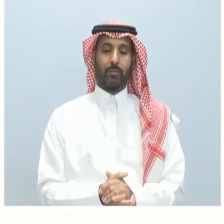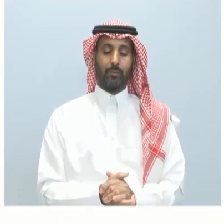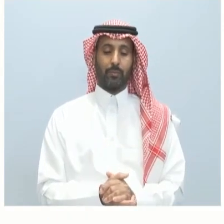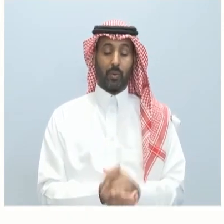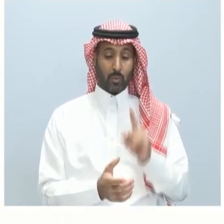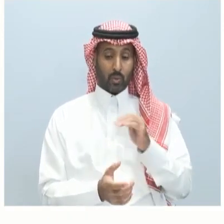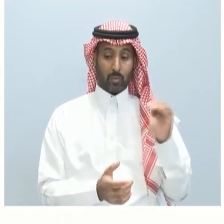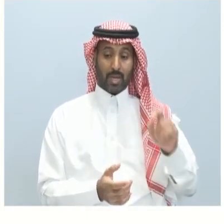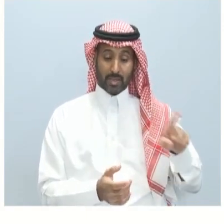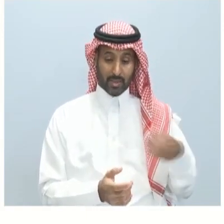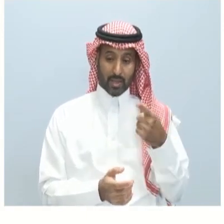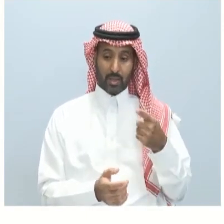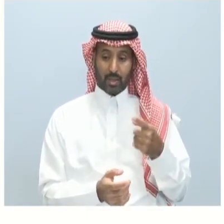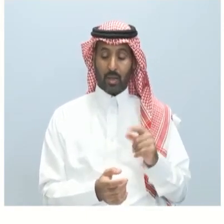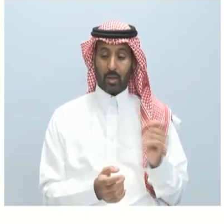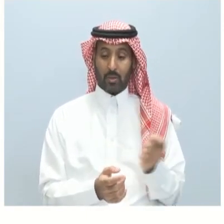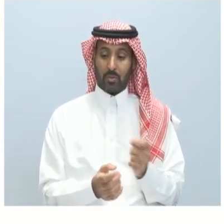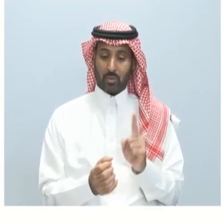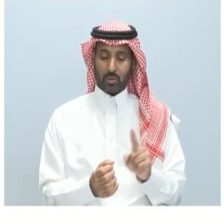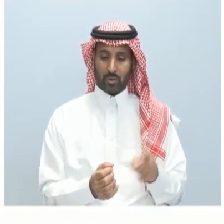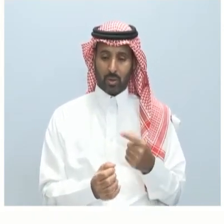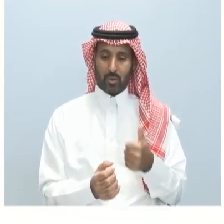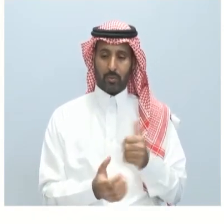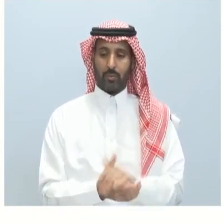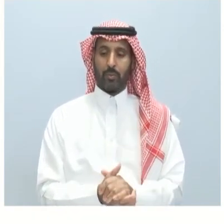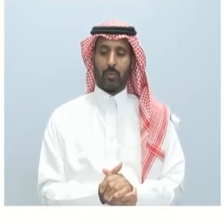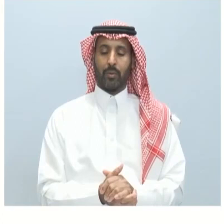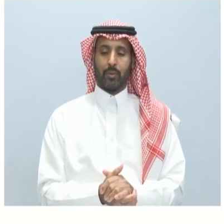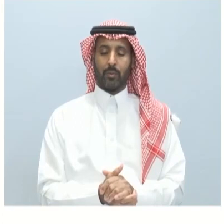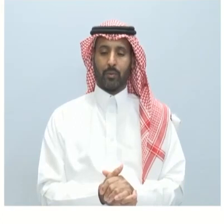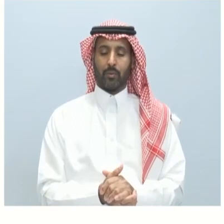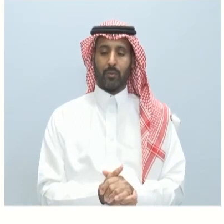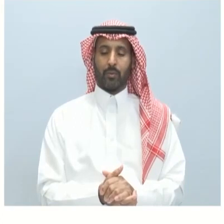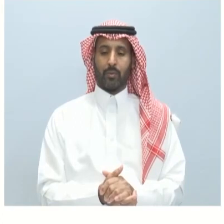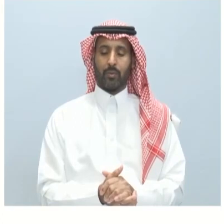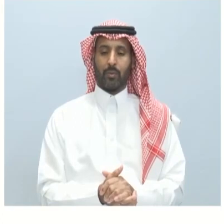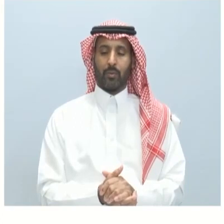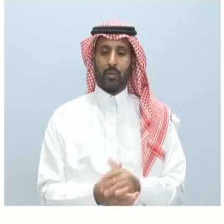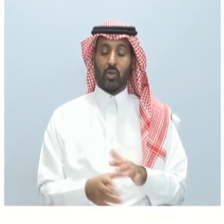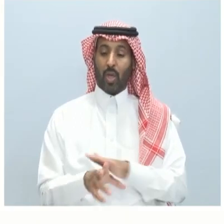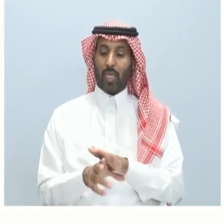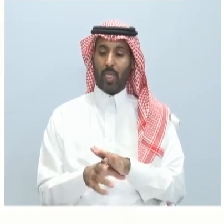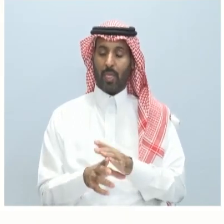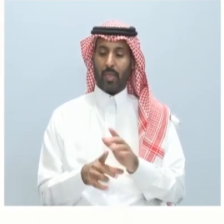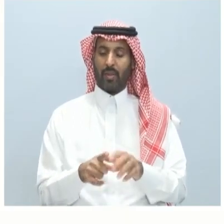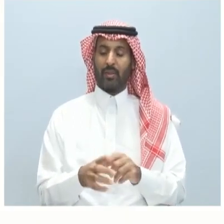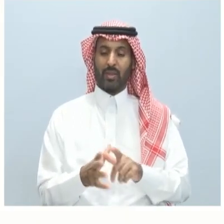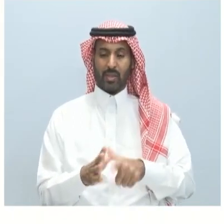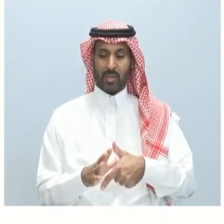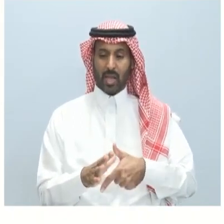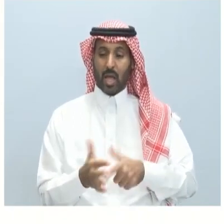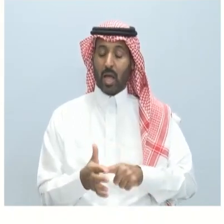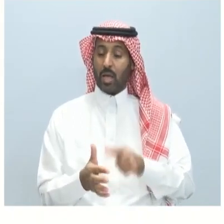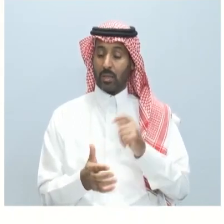اذا الجمله صحيحه وحلنا صحيح السؤال الثامن هندسه تعلم ان